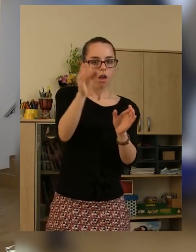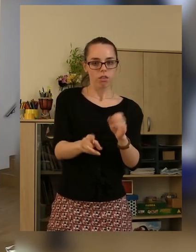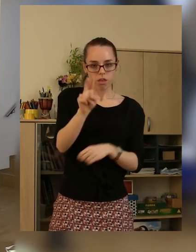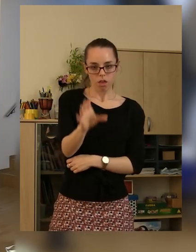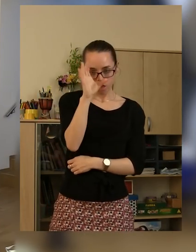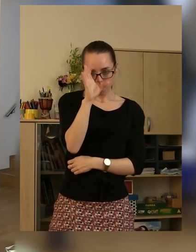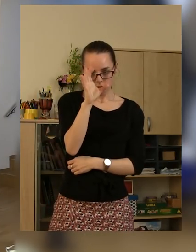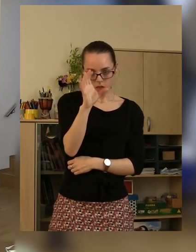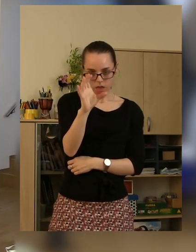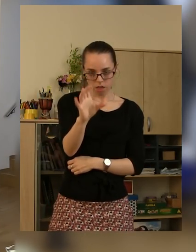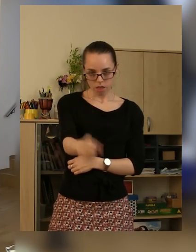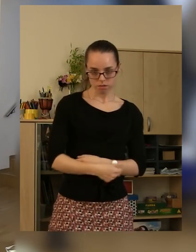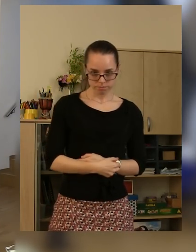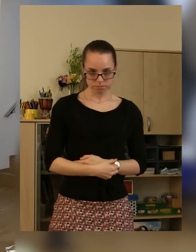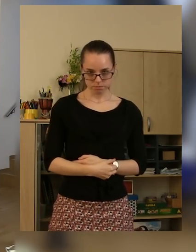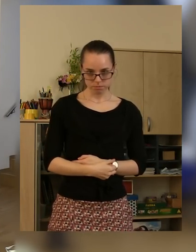díváte se na radiátor.